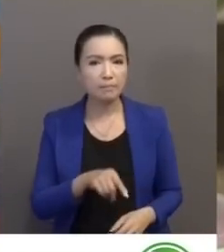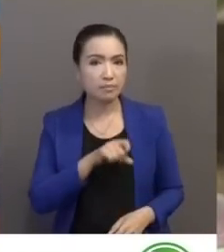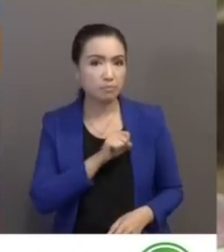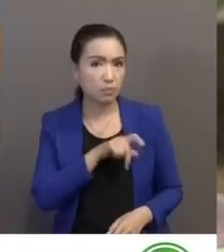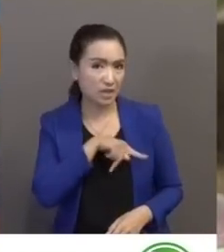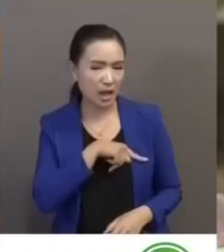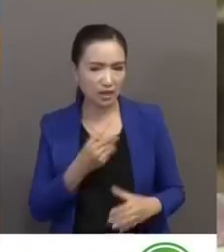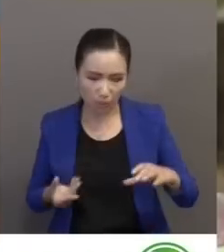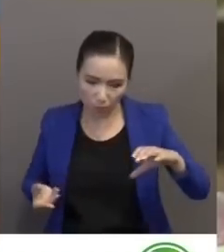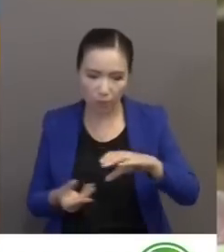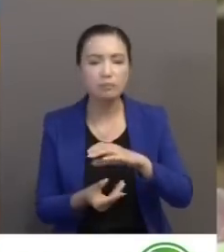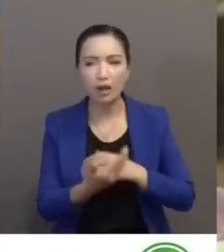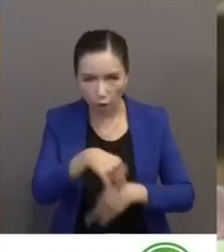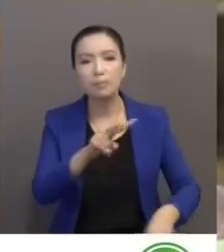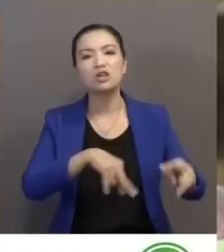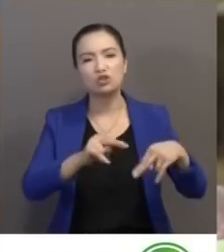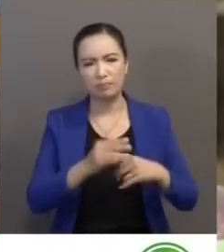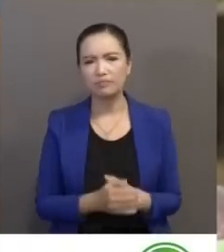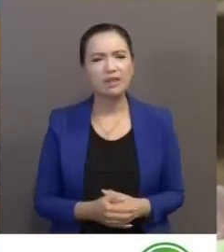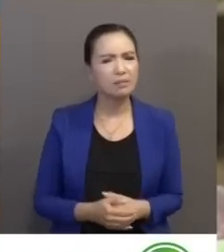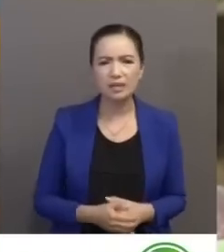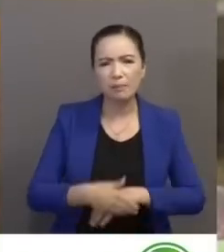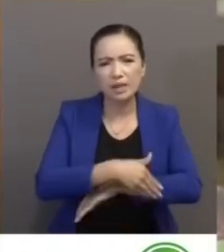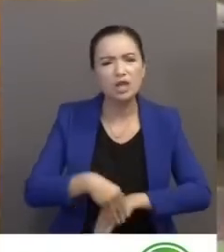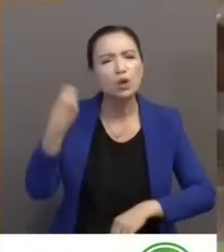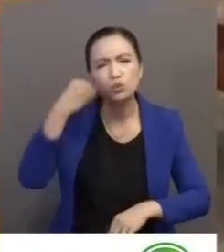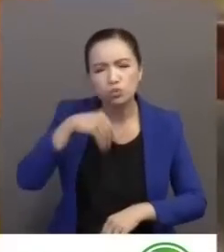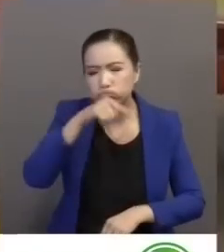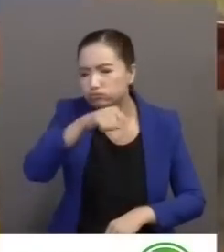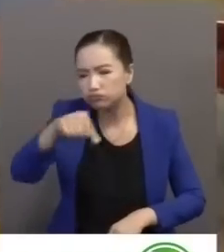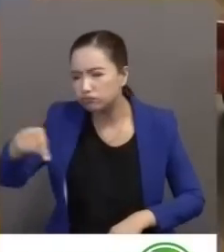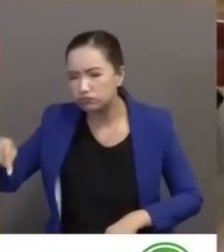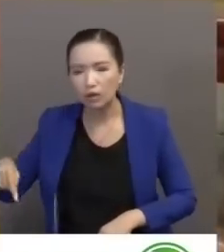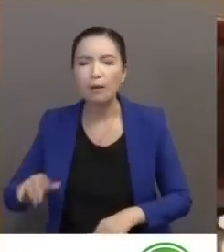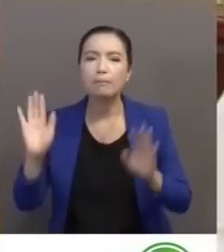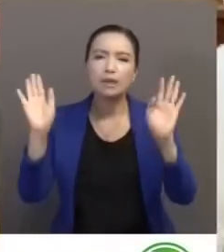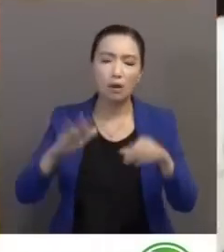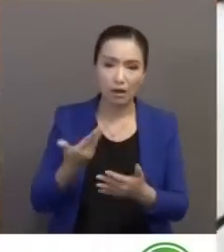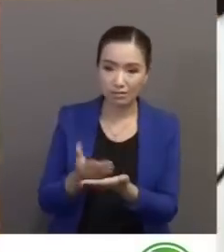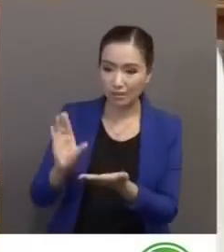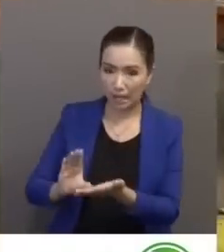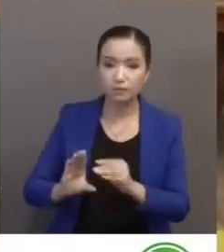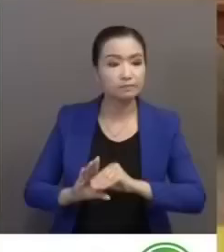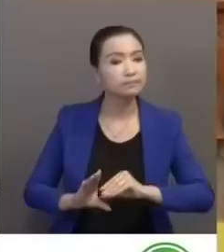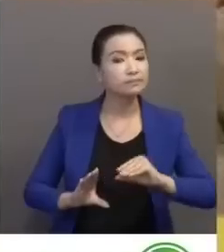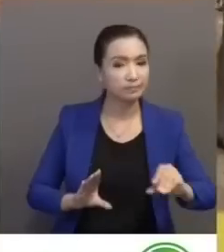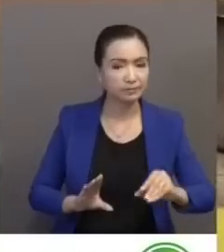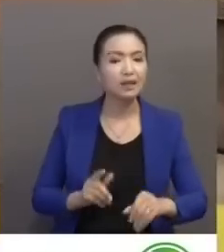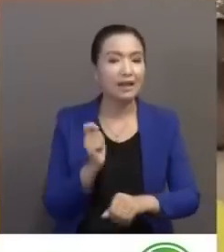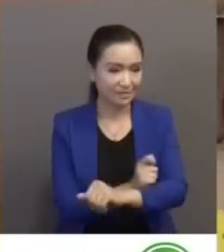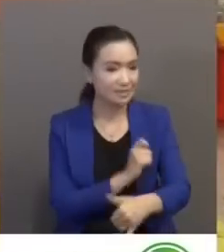ในการตรวจสอบมากกว่าที่จะทำการตรวจสอบบัญชีทุกวัดหรือควรต้องจัดสรรงบประมาณมาไว้สำหรับจ้างนัก